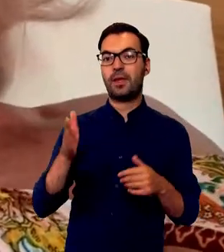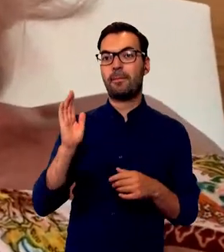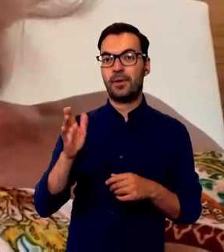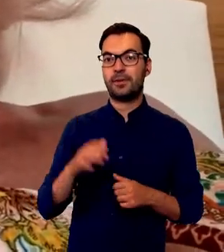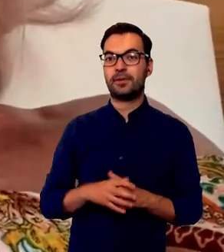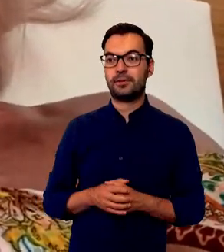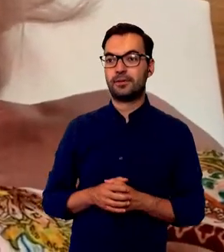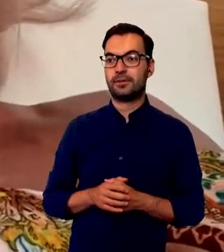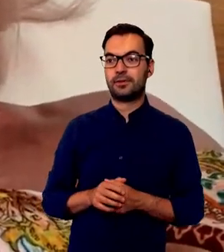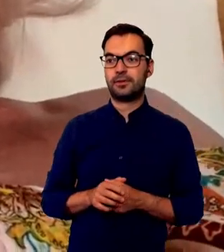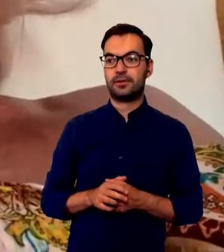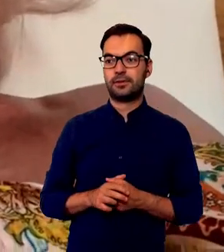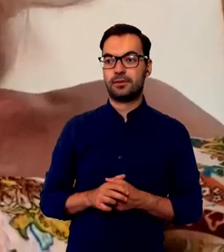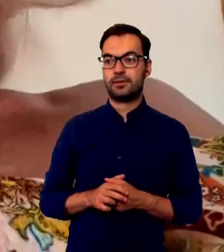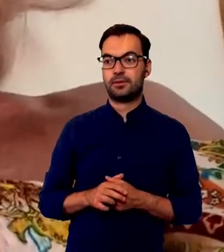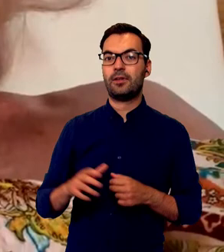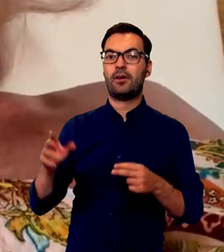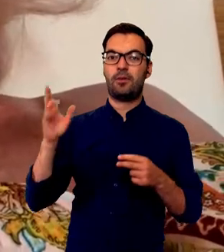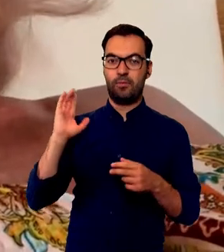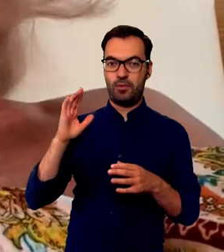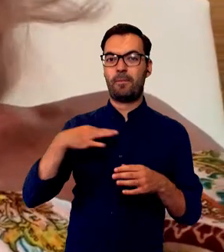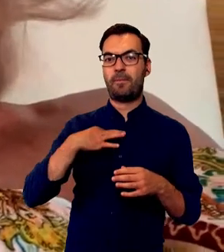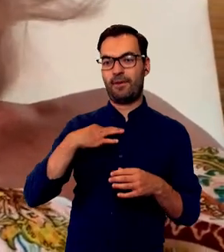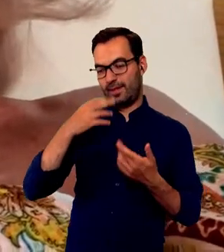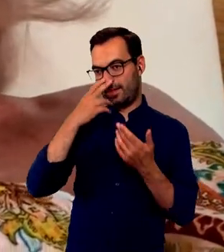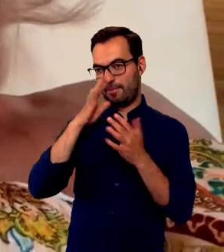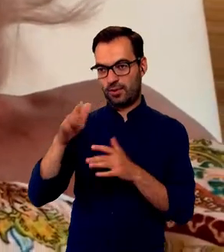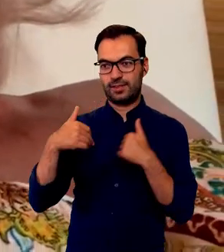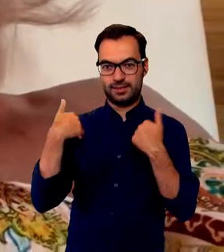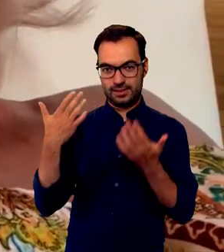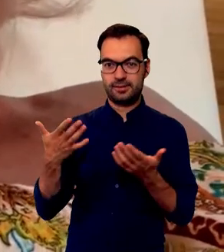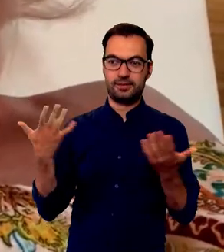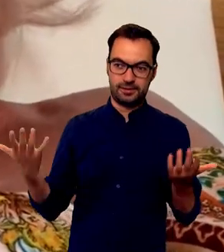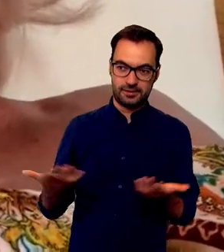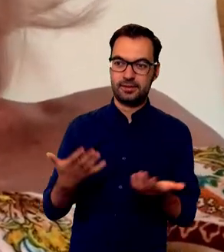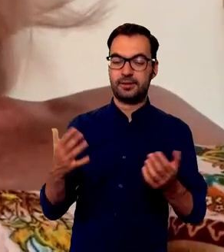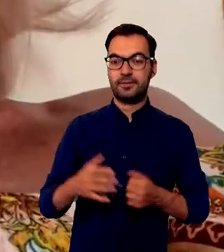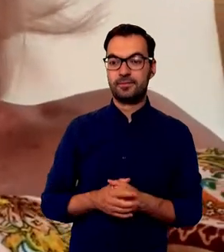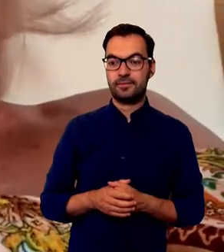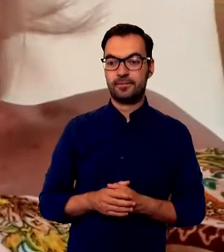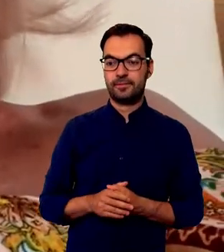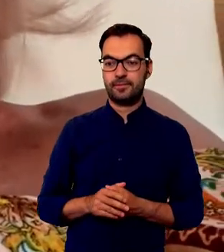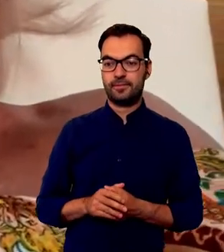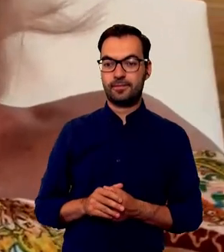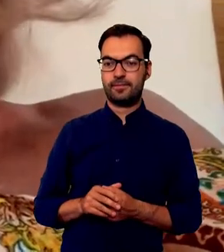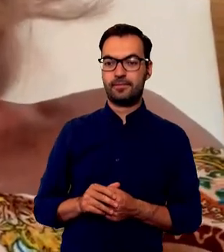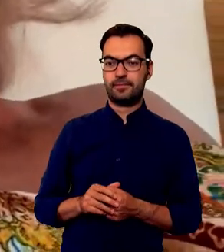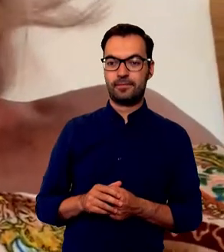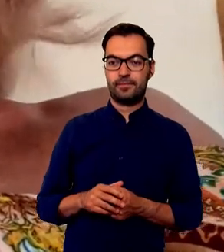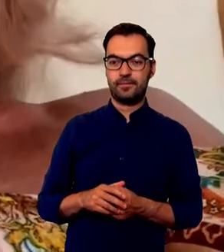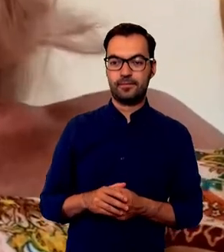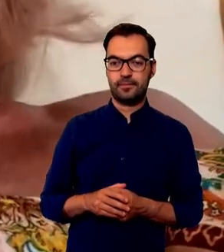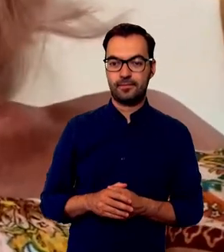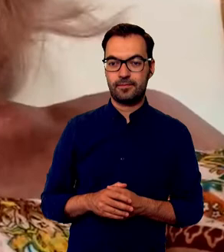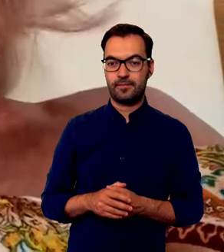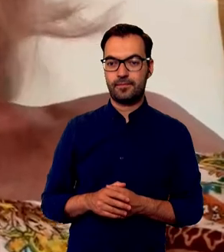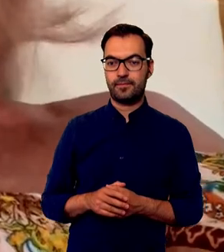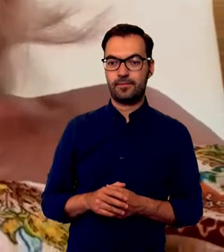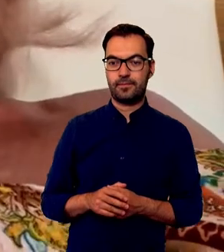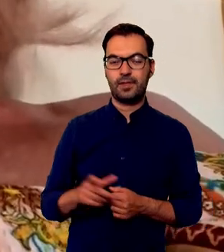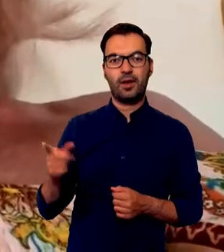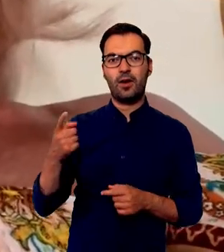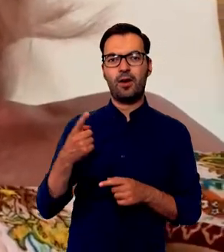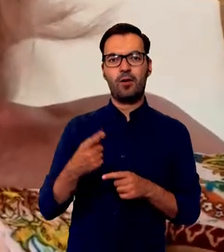potem obiecany pokaz prywatny dla księżniczki i tak to wszystko się zaczęło, że jest to fantastyczne. Półkrwi